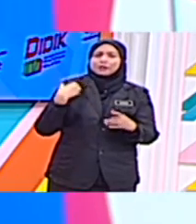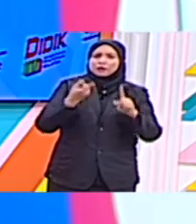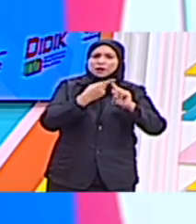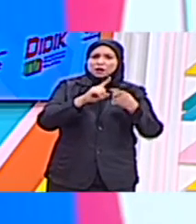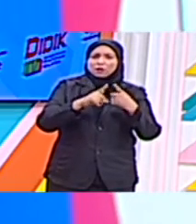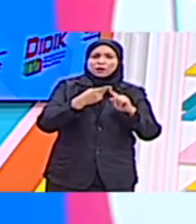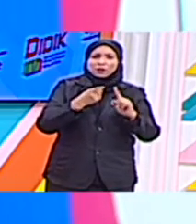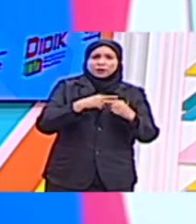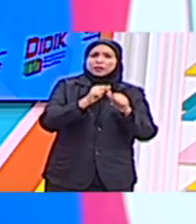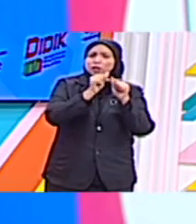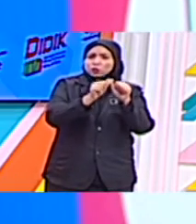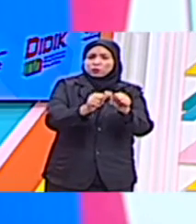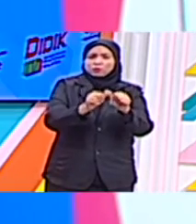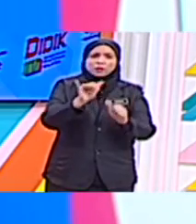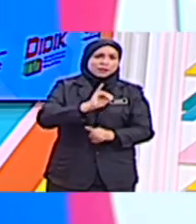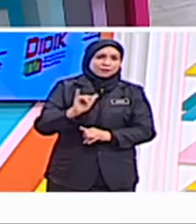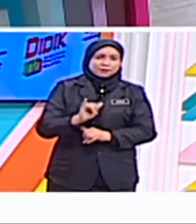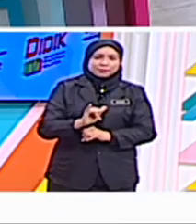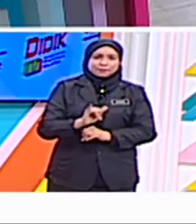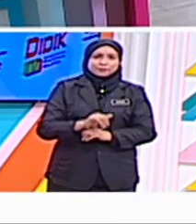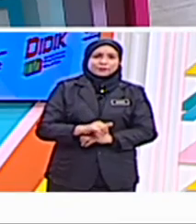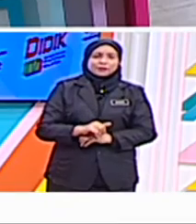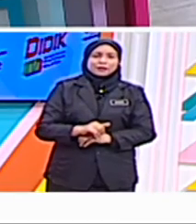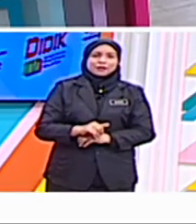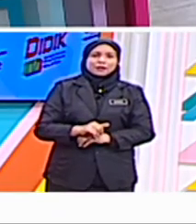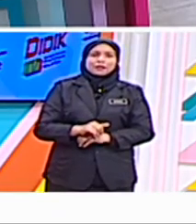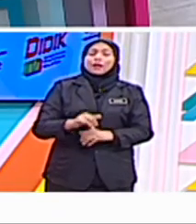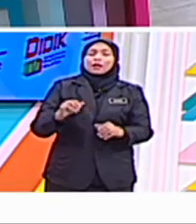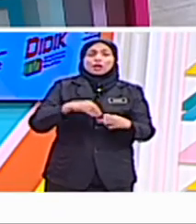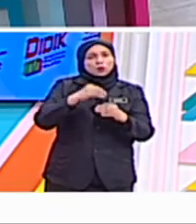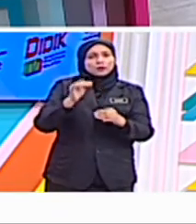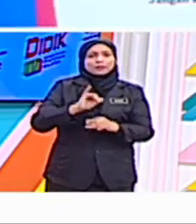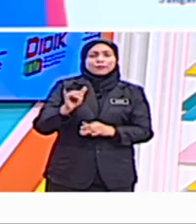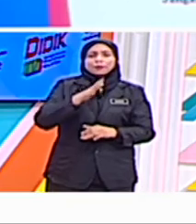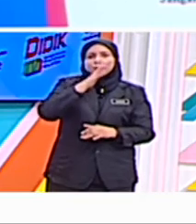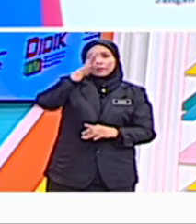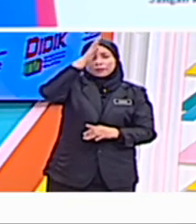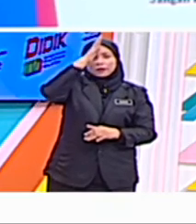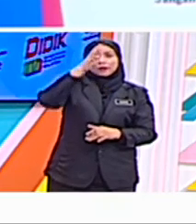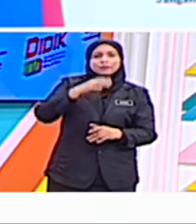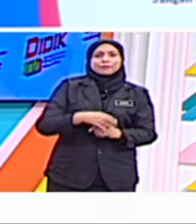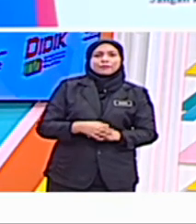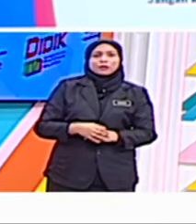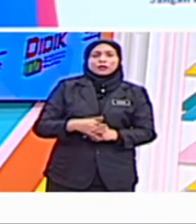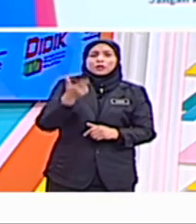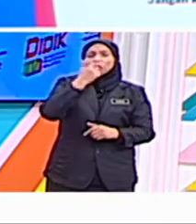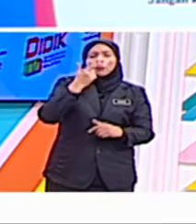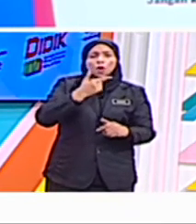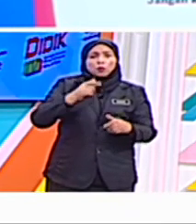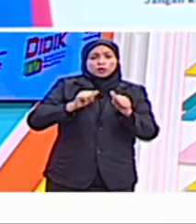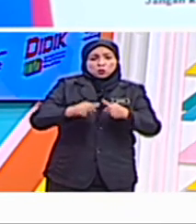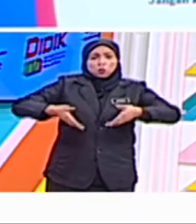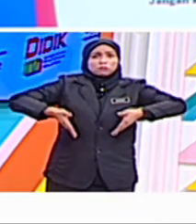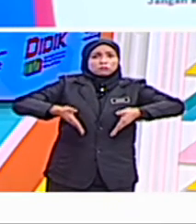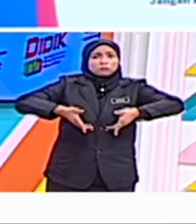keluar seorang-seorang. Okay, keluarlah. Yang paling bagus keluar bersama ibu bapa. Ibu bapa. Jangan lalu lorong. Jangan lalu lorong yang sempit, yang